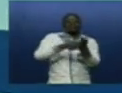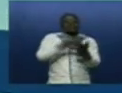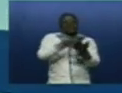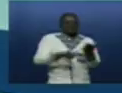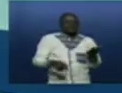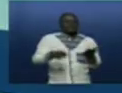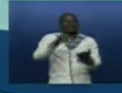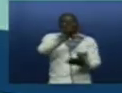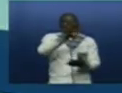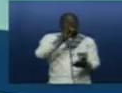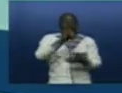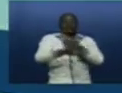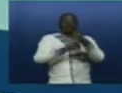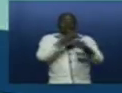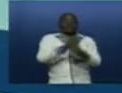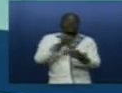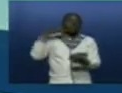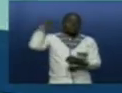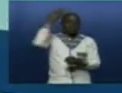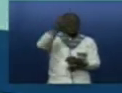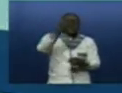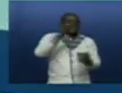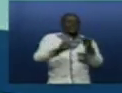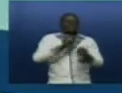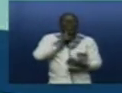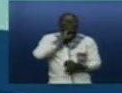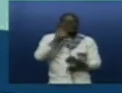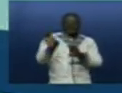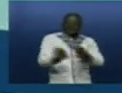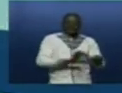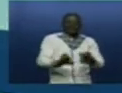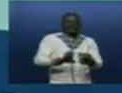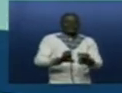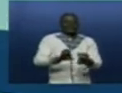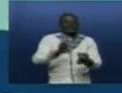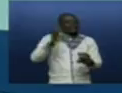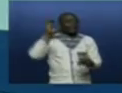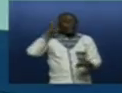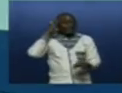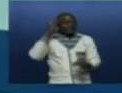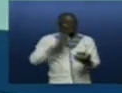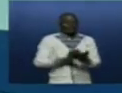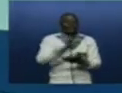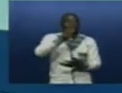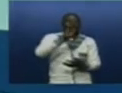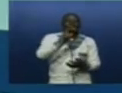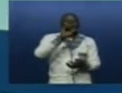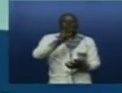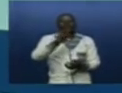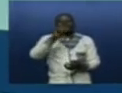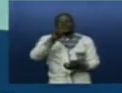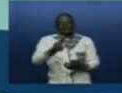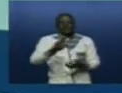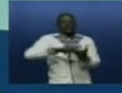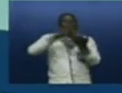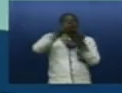50 années prochaines si rien n'est fait. Un signal d'alarme donc entendu par la BOAD qui finance un projet à hauteur de plus de